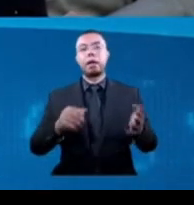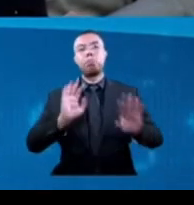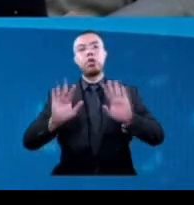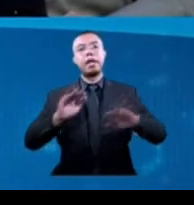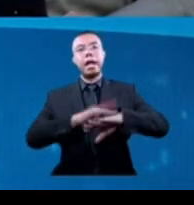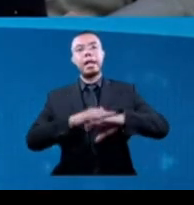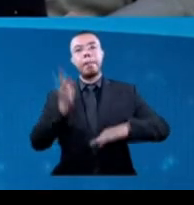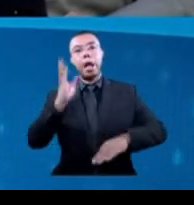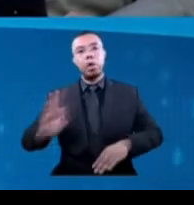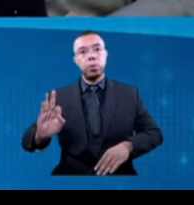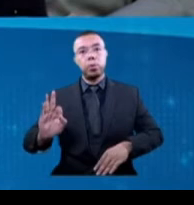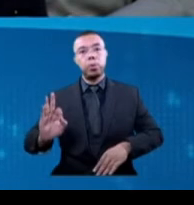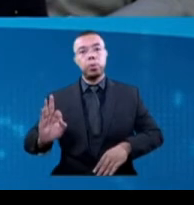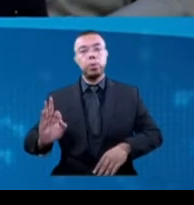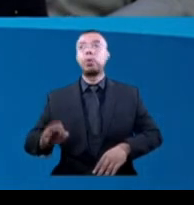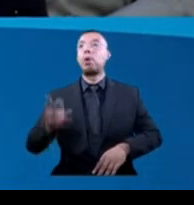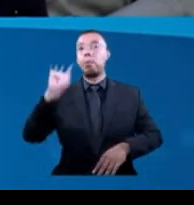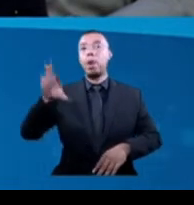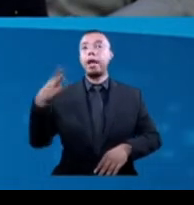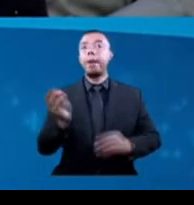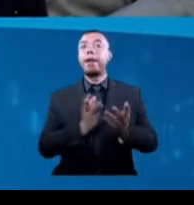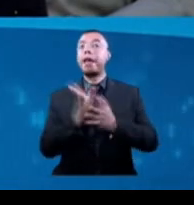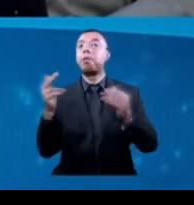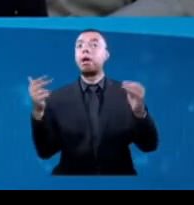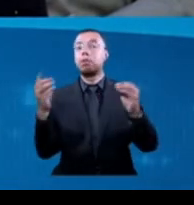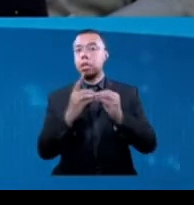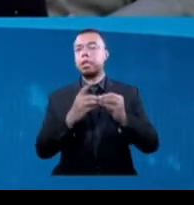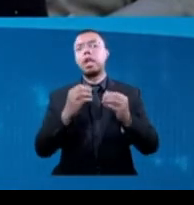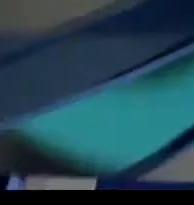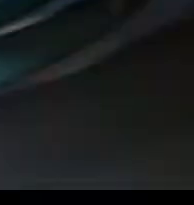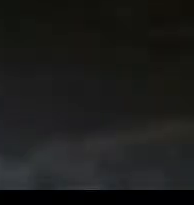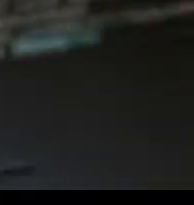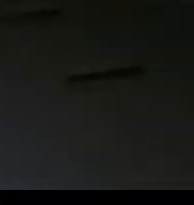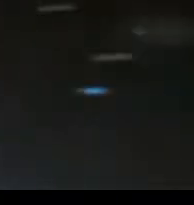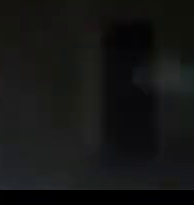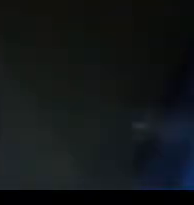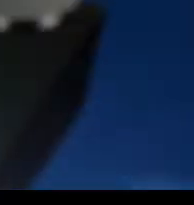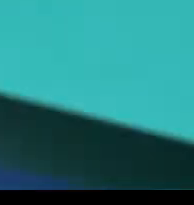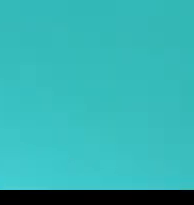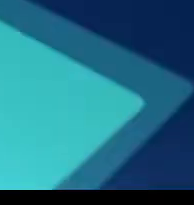bahwa mudik digital itu keren, cukup di rumah saja.